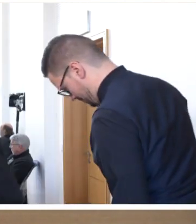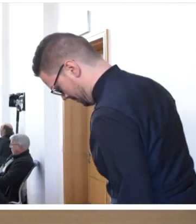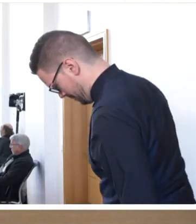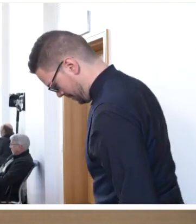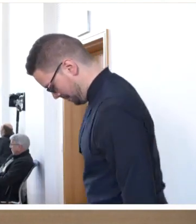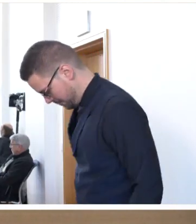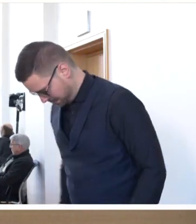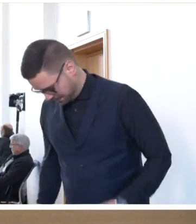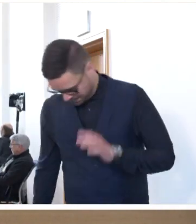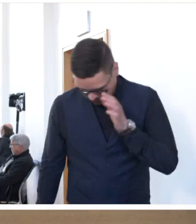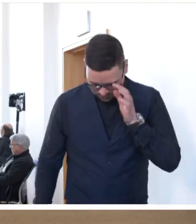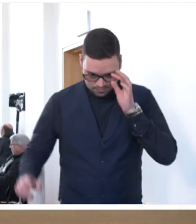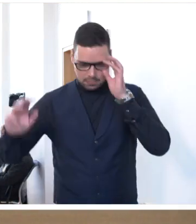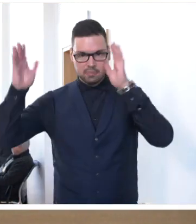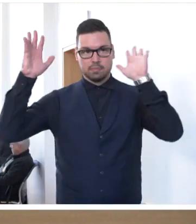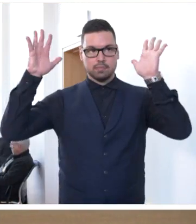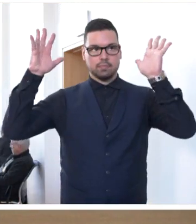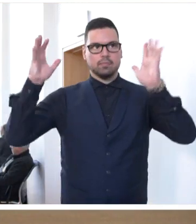Frau Abgeordnete, vielleicht bleiben...